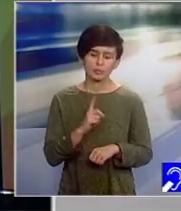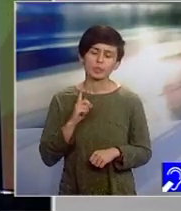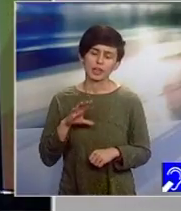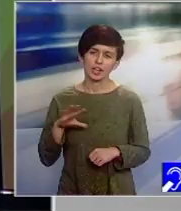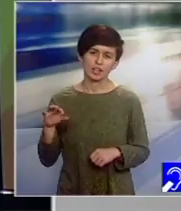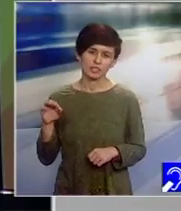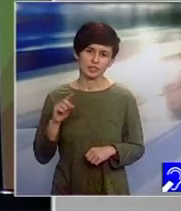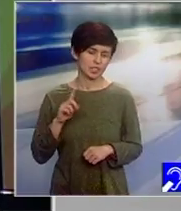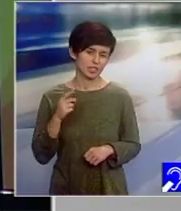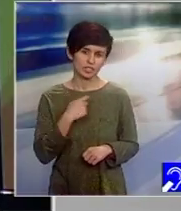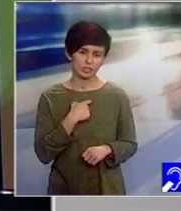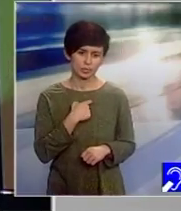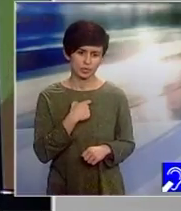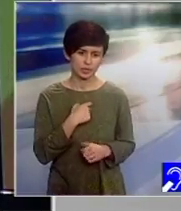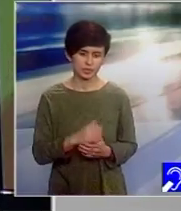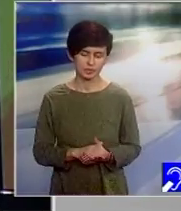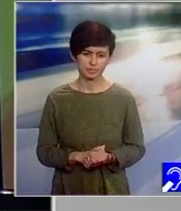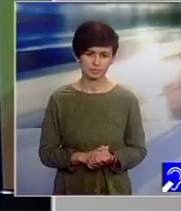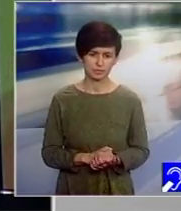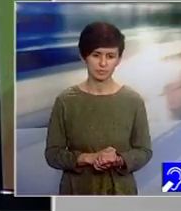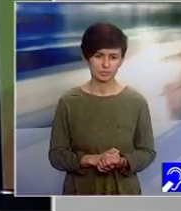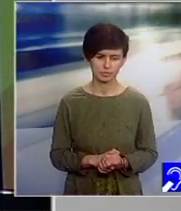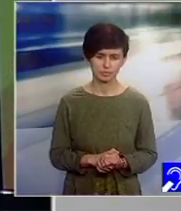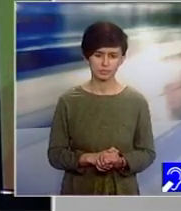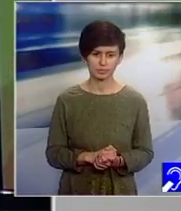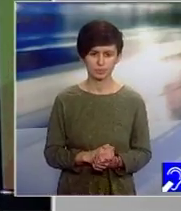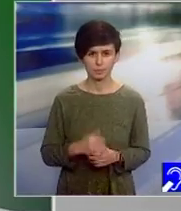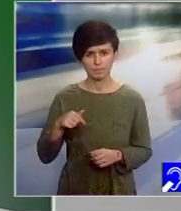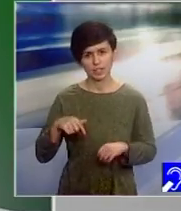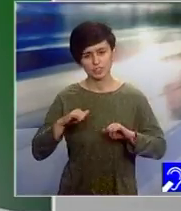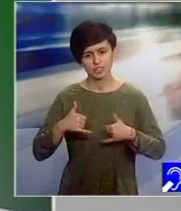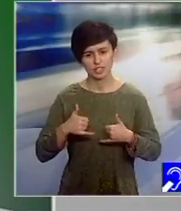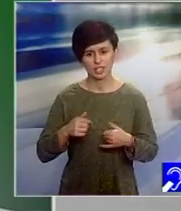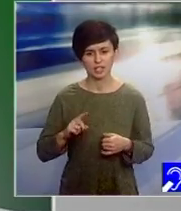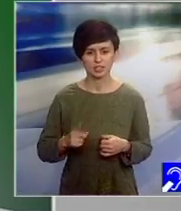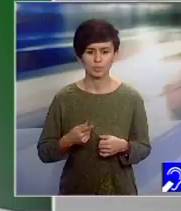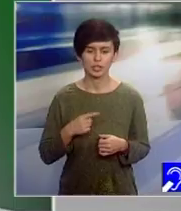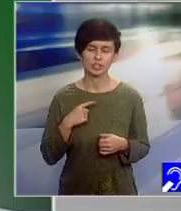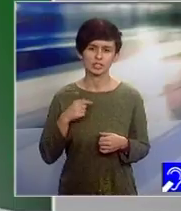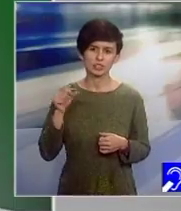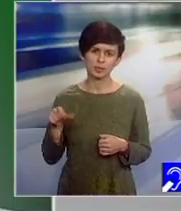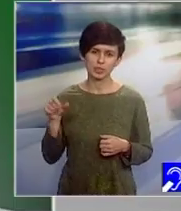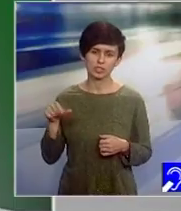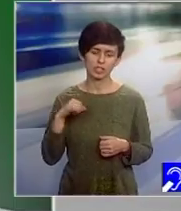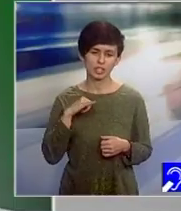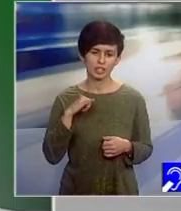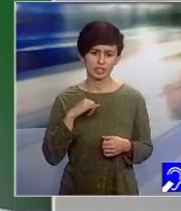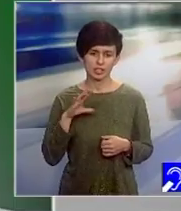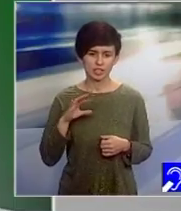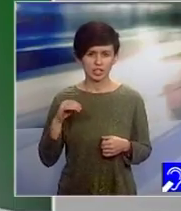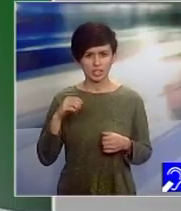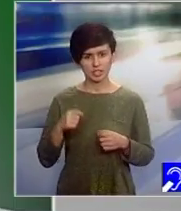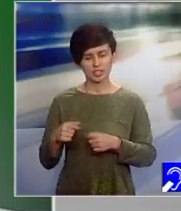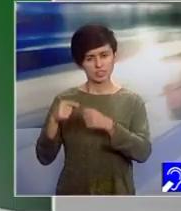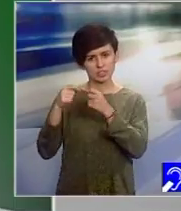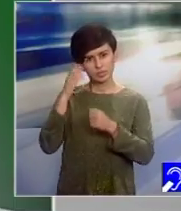calificându-ne nu ne permite regulamentul decât peste 2 ani. Păi în cazul acesta poate sunt persoane interesate de la celelalte instituții școlare și